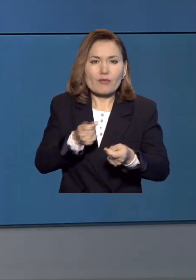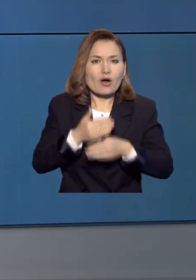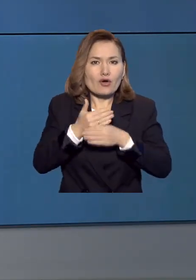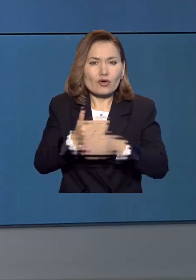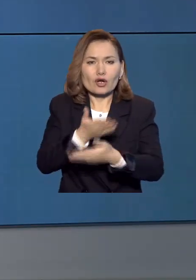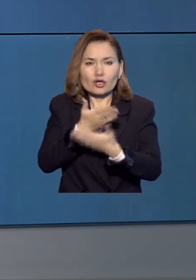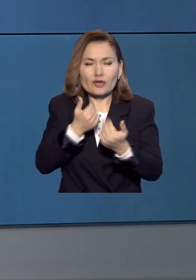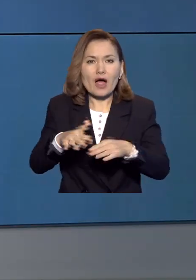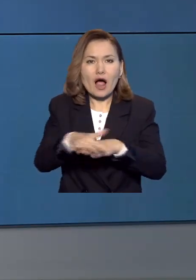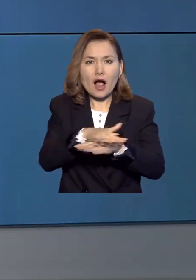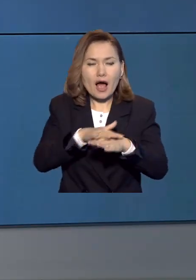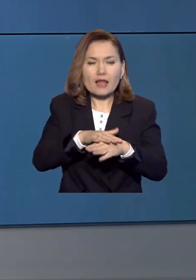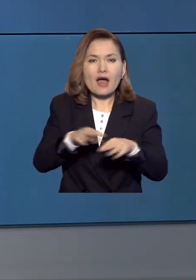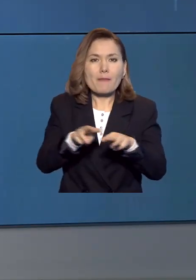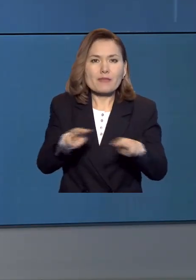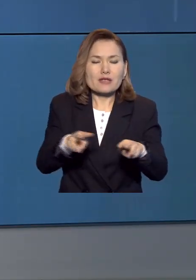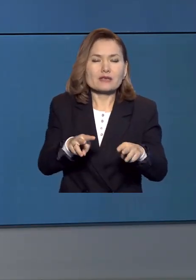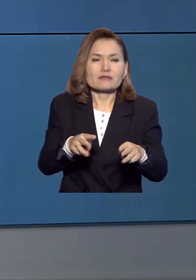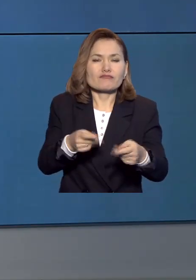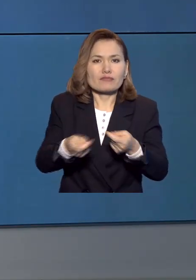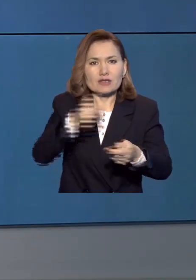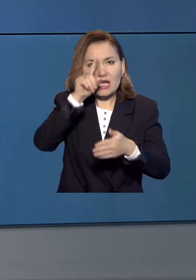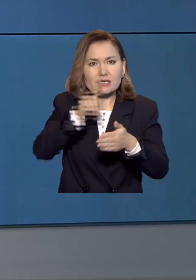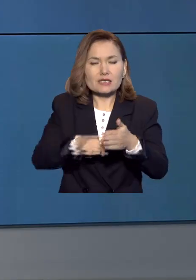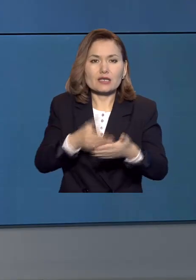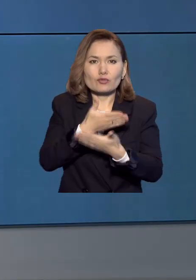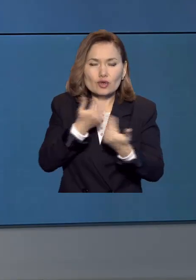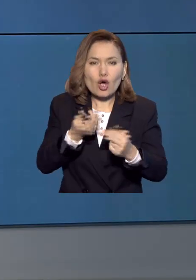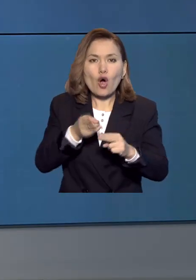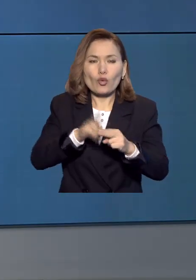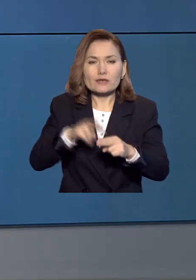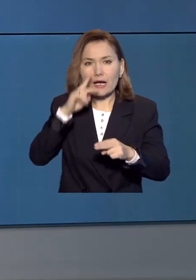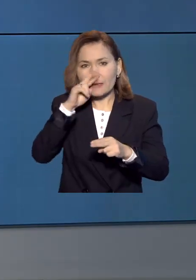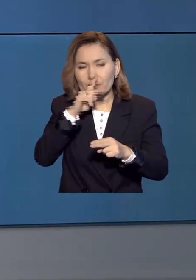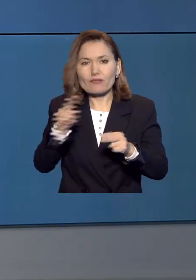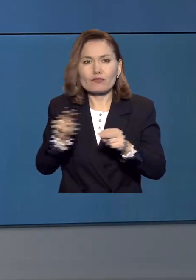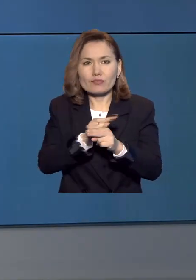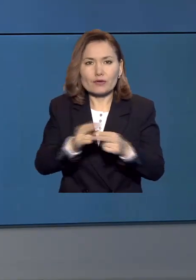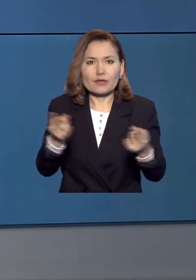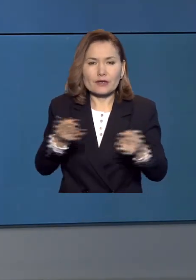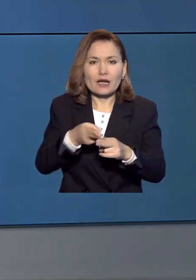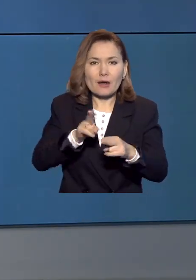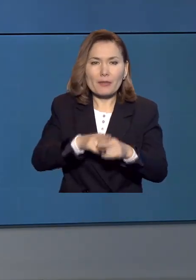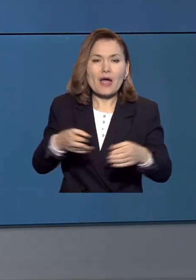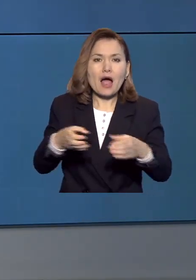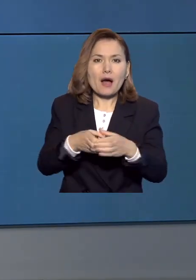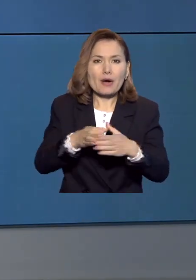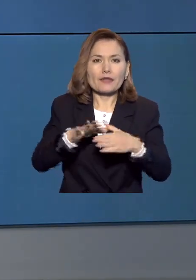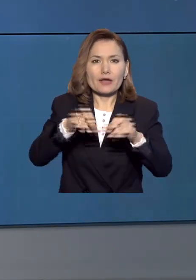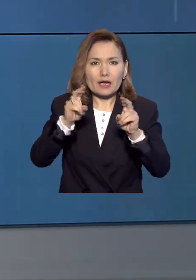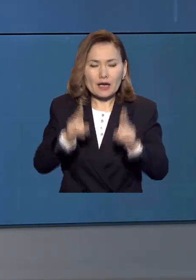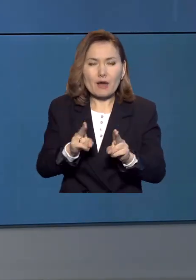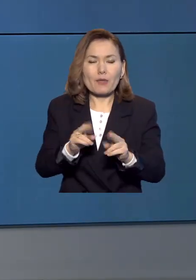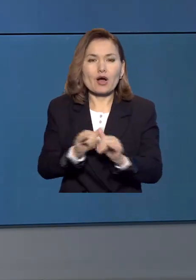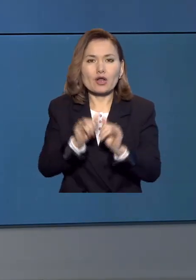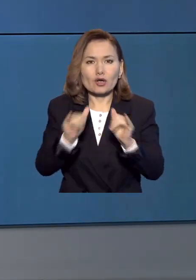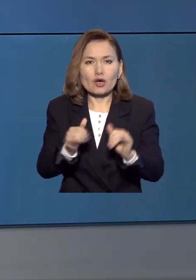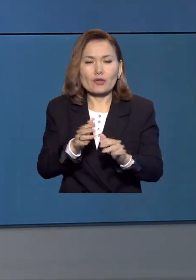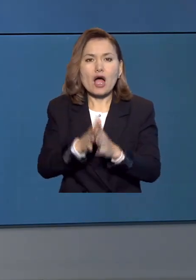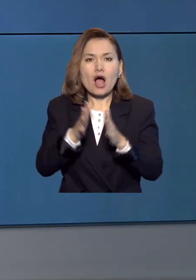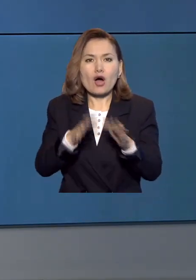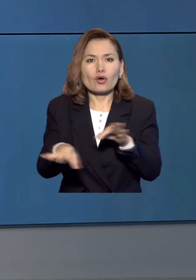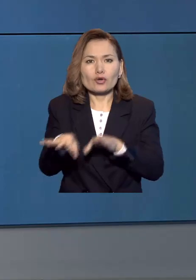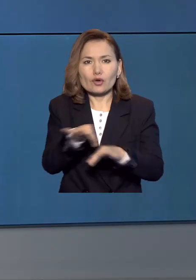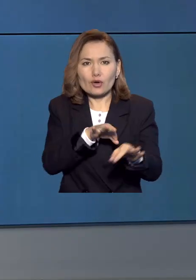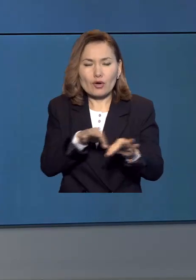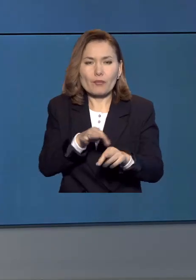кеткен. Мемлекет басшысы диагнозын қойды. Енді кемшіліктерді тез арада жоюы тиіс. Алсын сағатта партия кадрлық әлеуеті түгілі ауқымды инфрақұрылымын